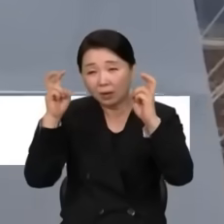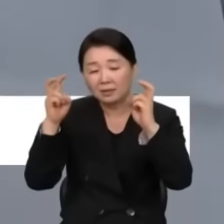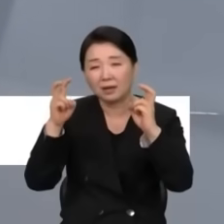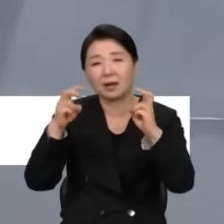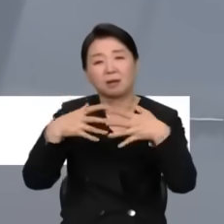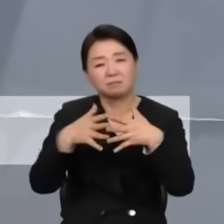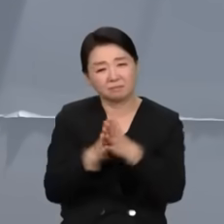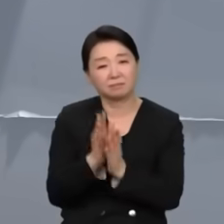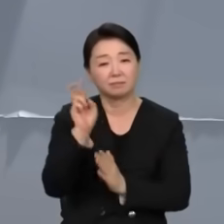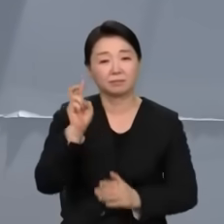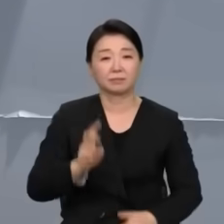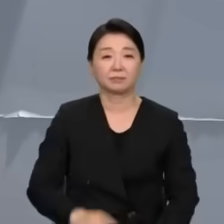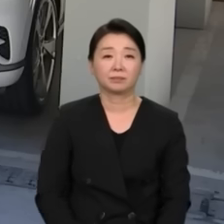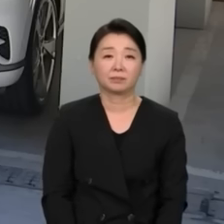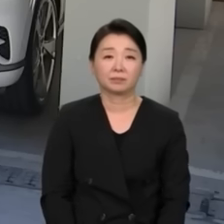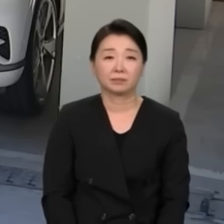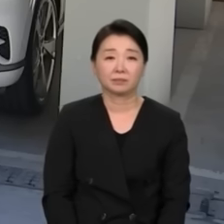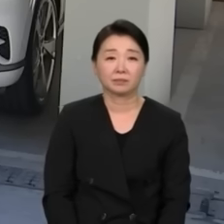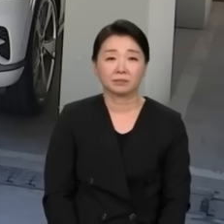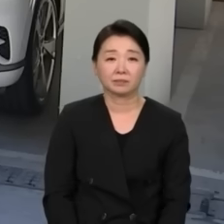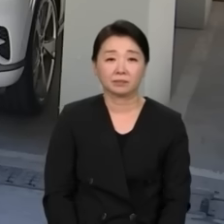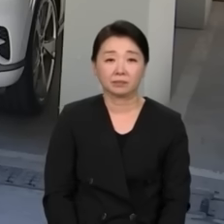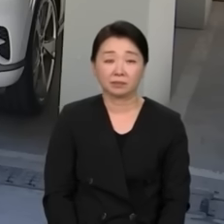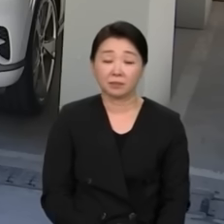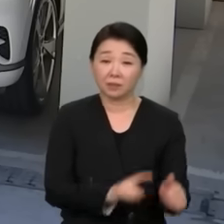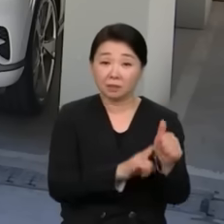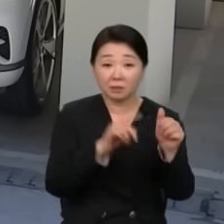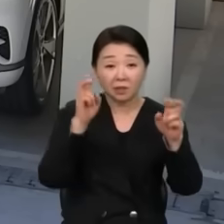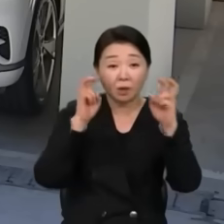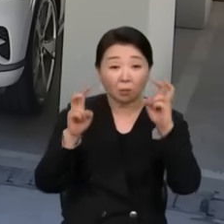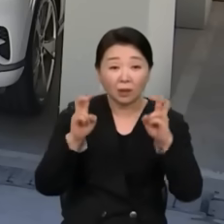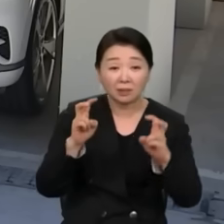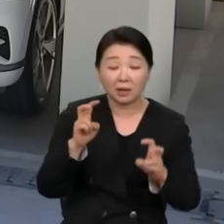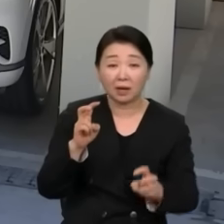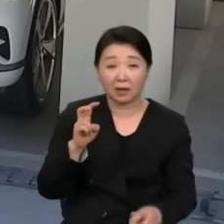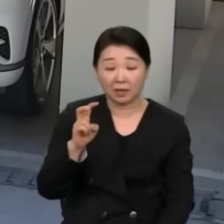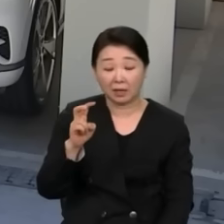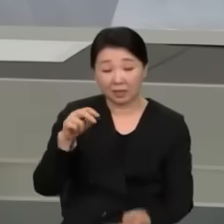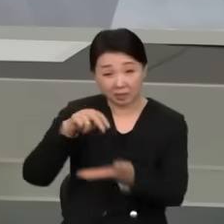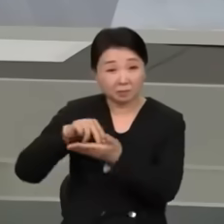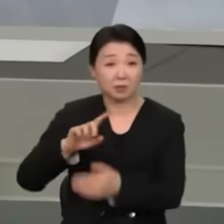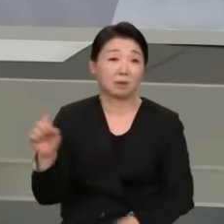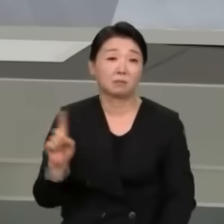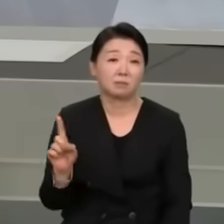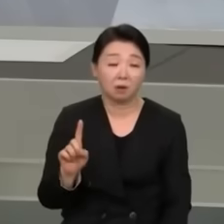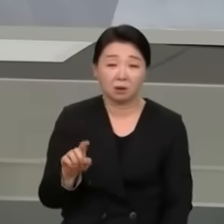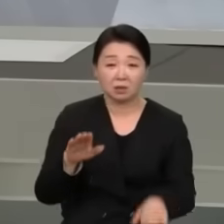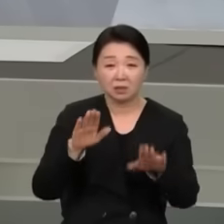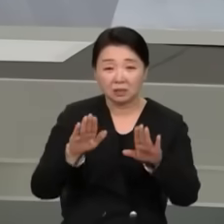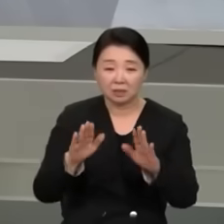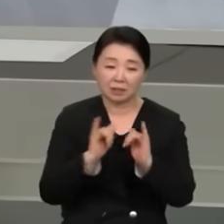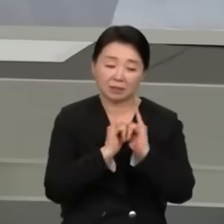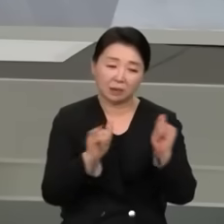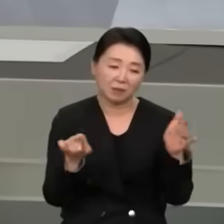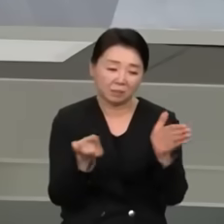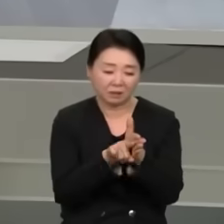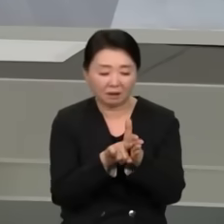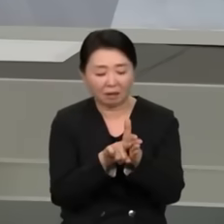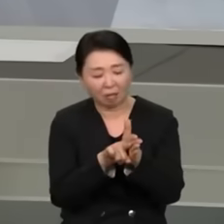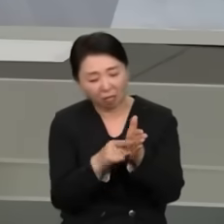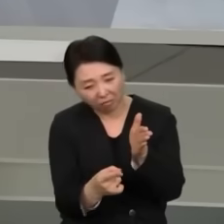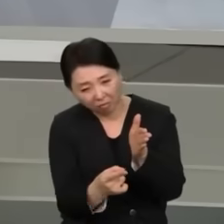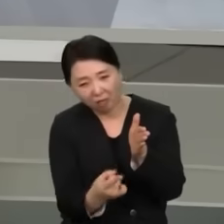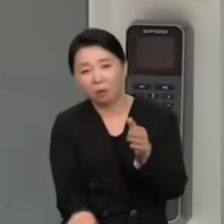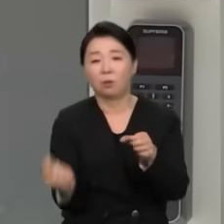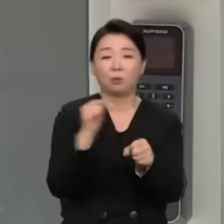수순을 피할 수 없게 됐습니다 김씨의 소속사인 생각 엔터테인먼트측은 더 이상 대중들의 신뢰를 회복하기 힘들 것